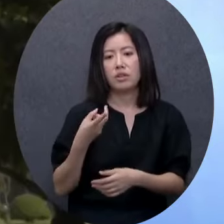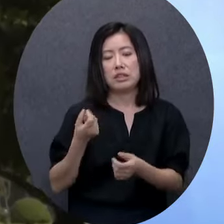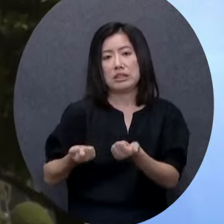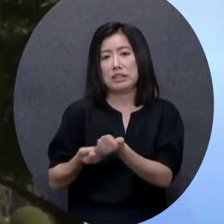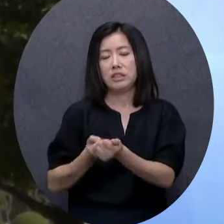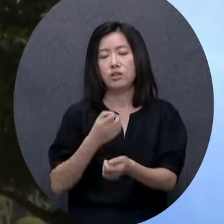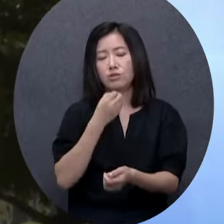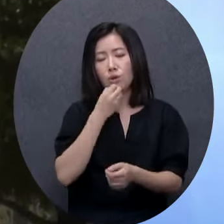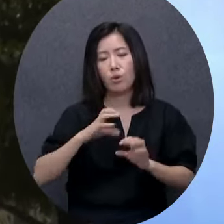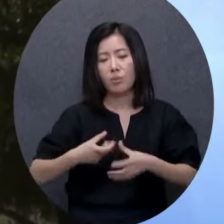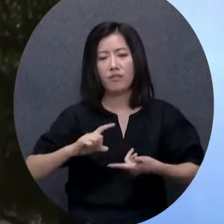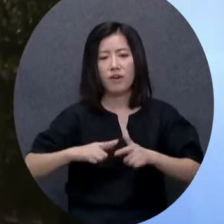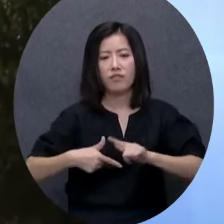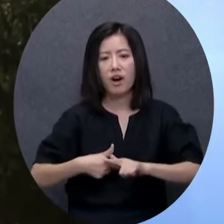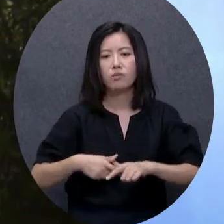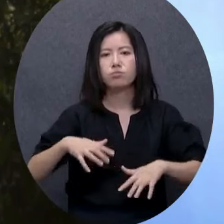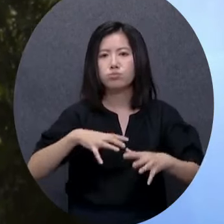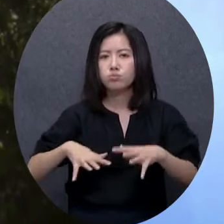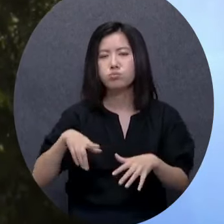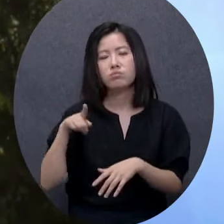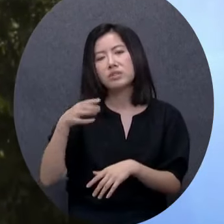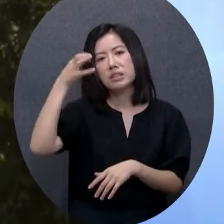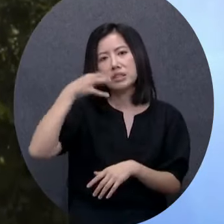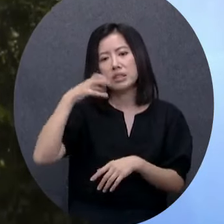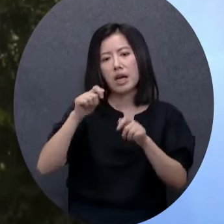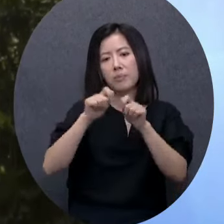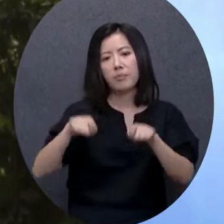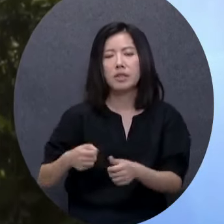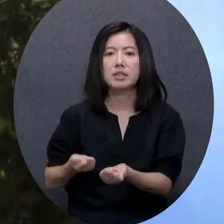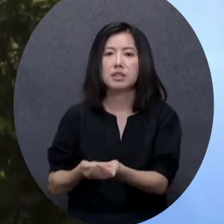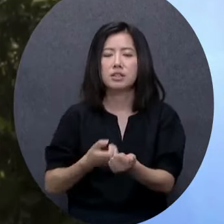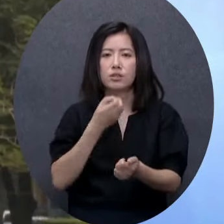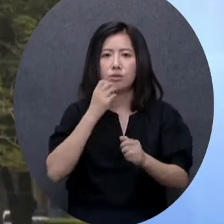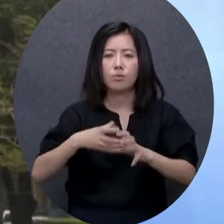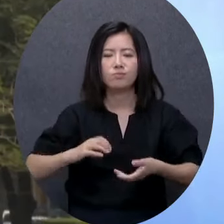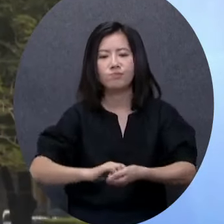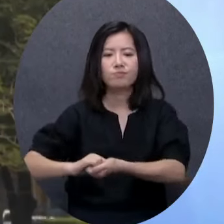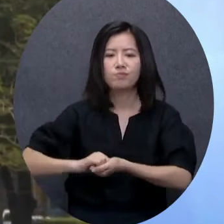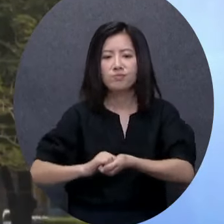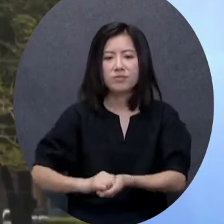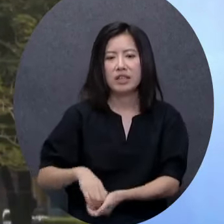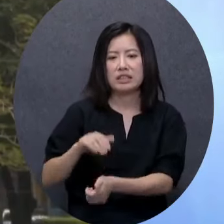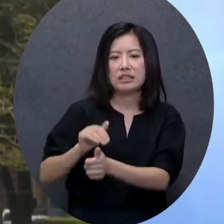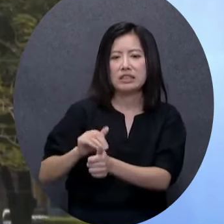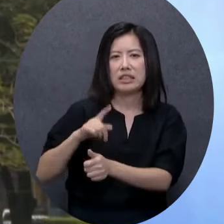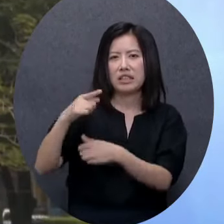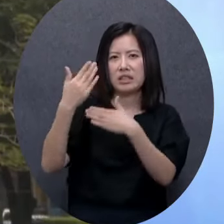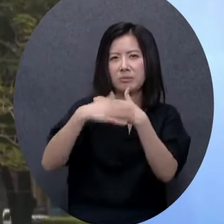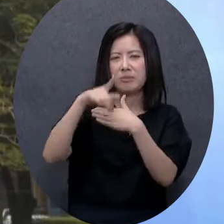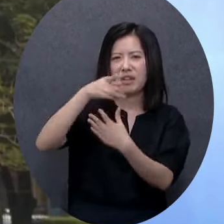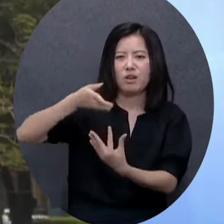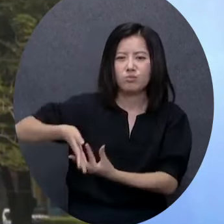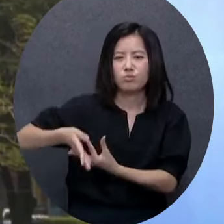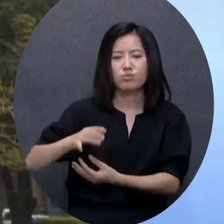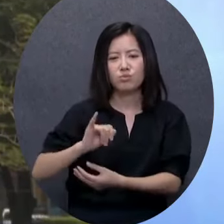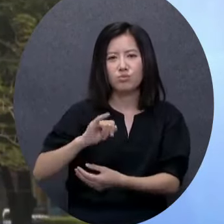持以東盟方式妥善處理緬甸問題，支持東盟團結，警惕域外勢力搞局亂局，激